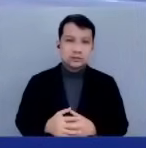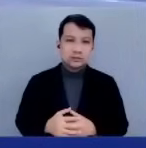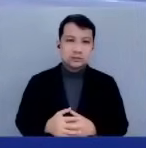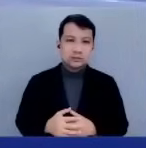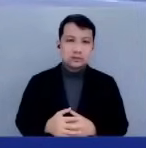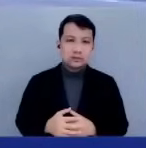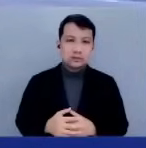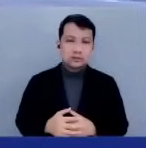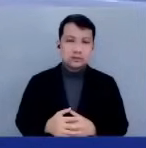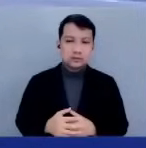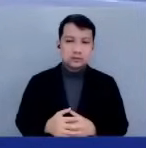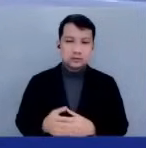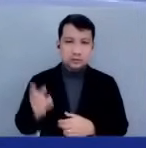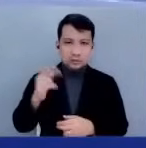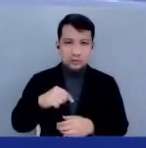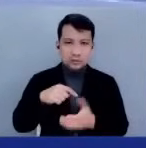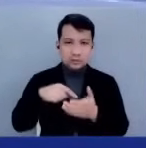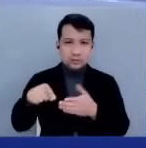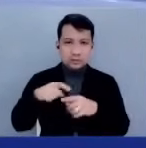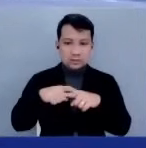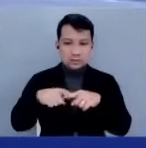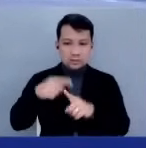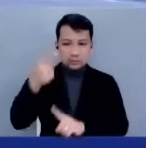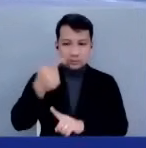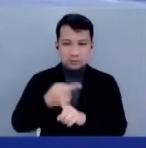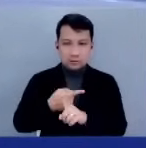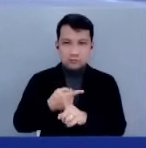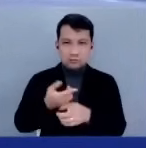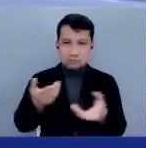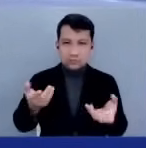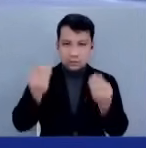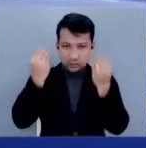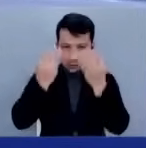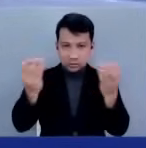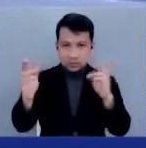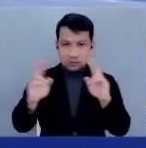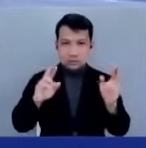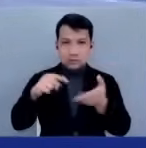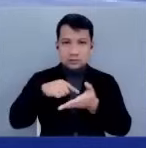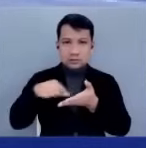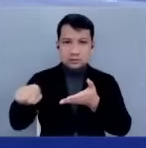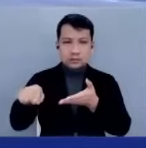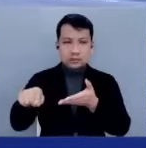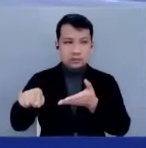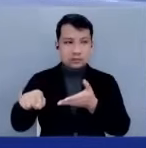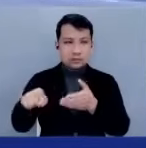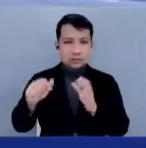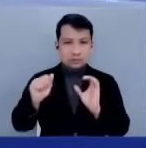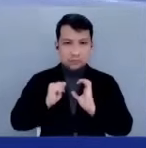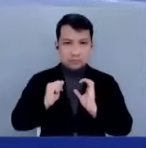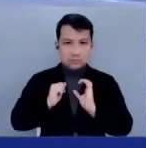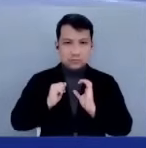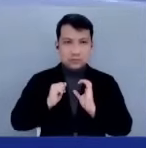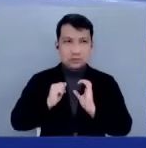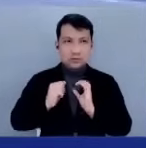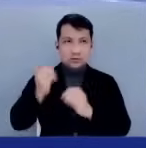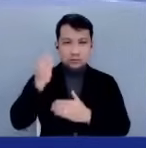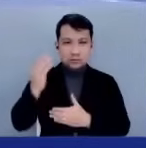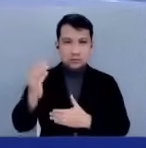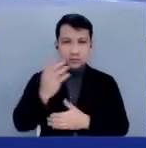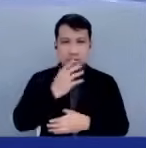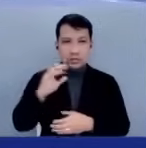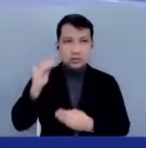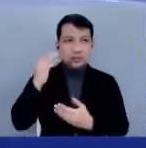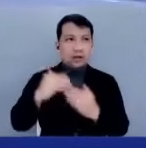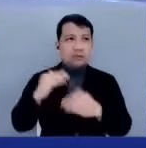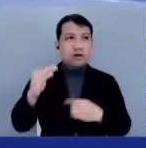singil sa kuryente ngayong buwan, pero ang ilan nakahanda raw magbayad basta't naka-aircon sila sa gitna ng matinding init. Nasa frontline ng